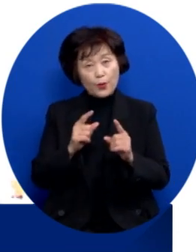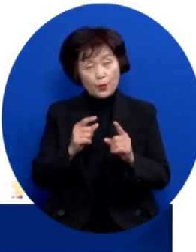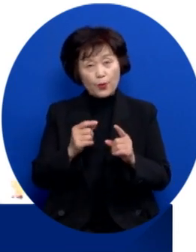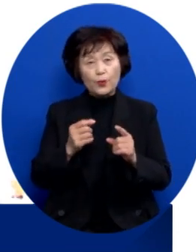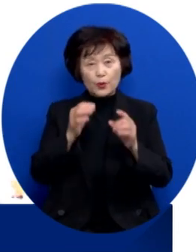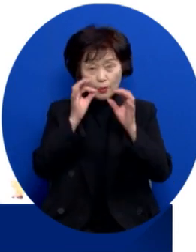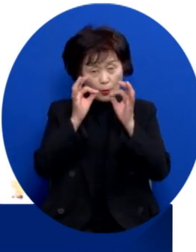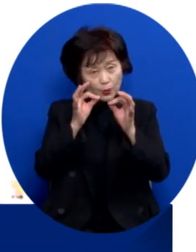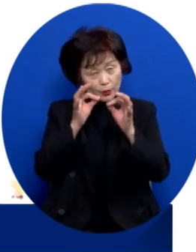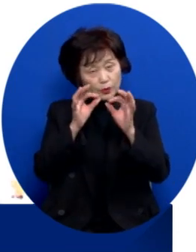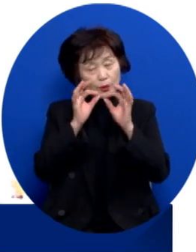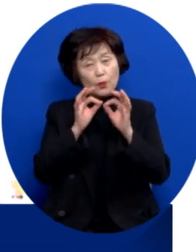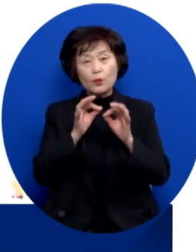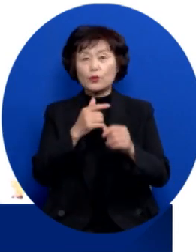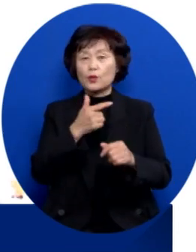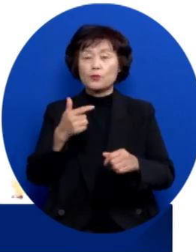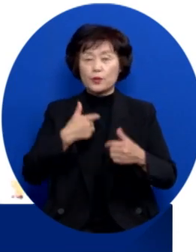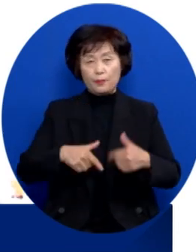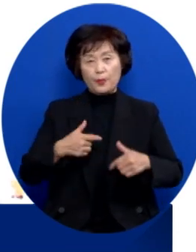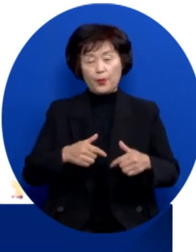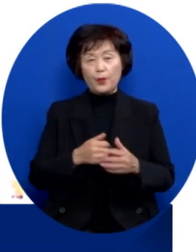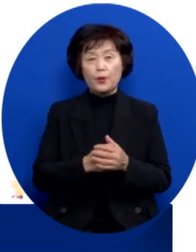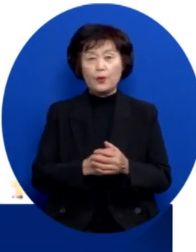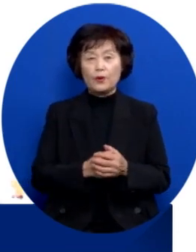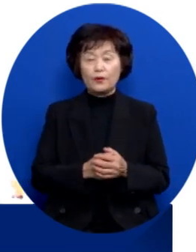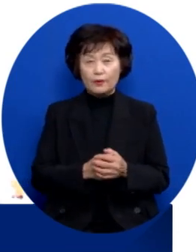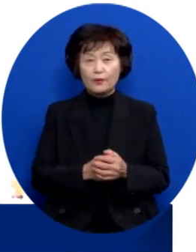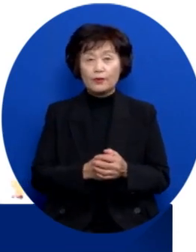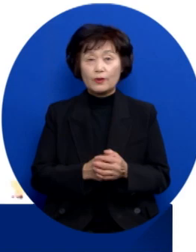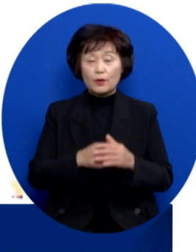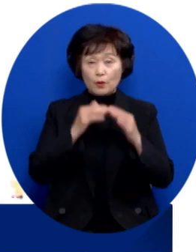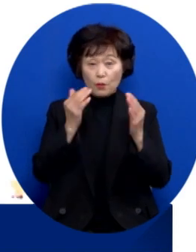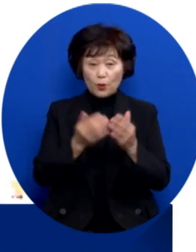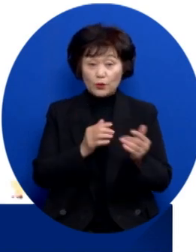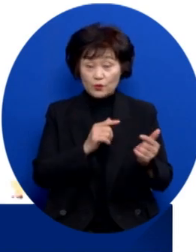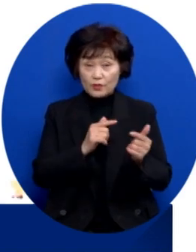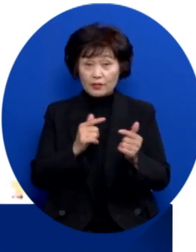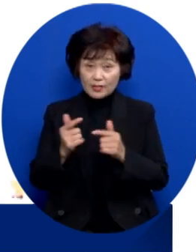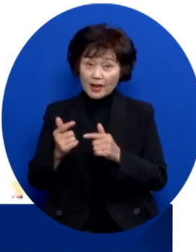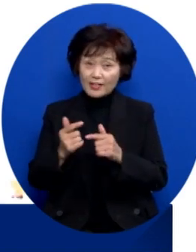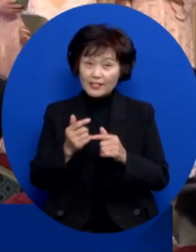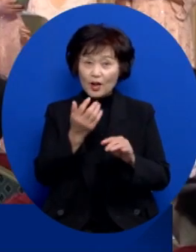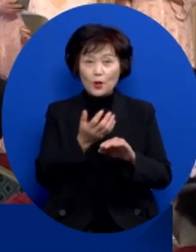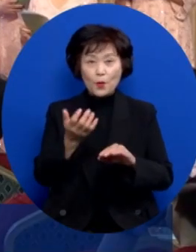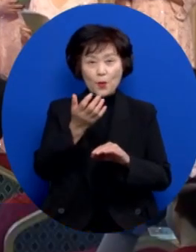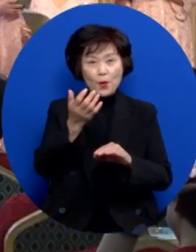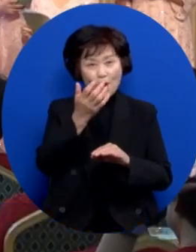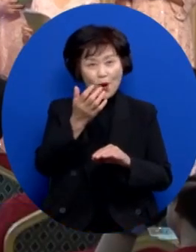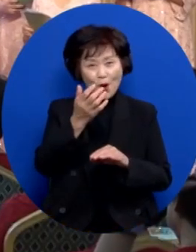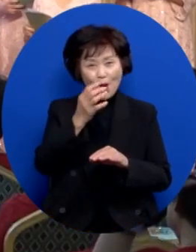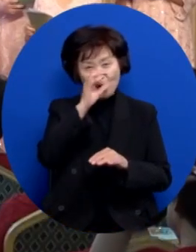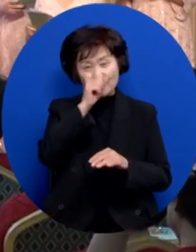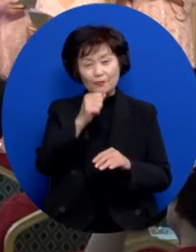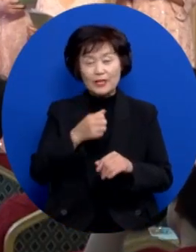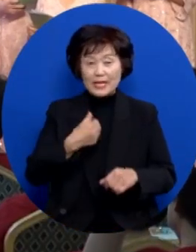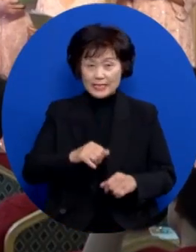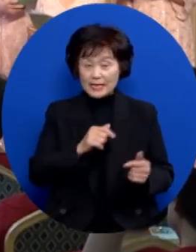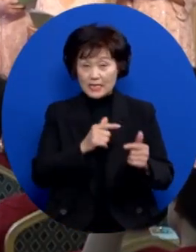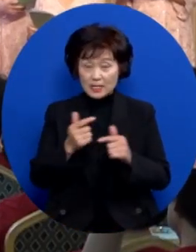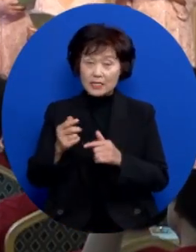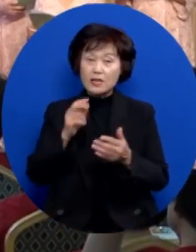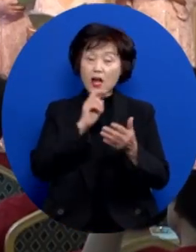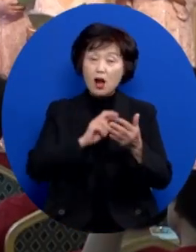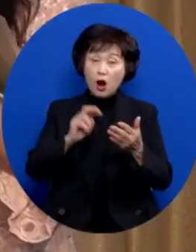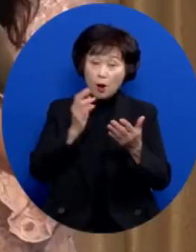모습을 보고 너무 기뻐들 하시니까 그것이 큰 기쁨으로 해서 모든 것이 승화되면서 또한 자녀들을